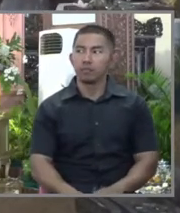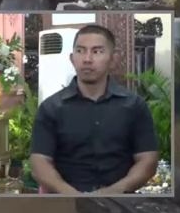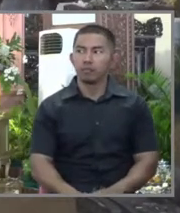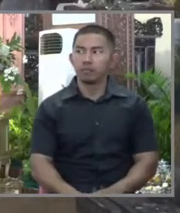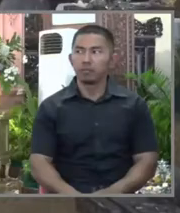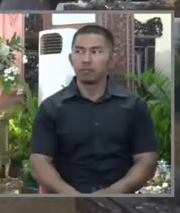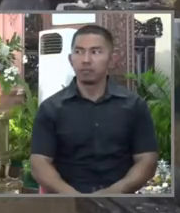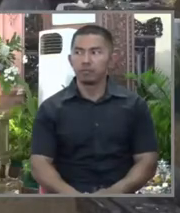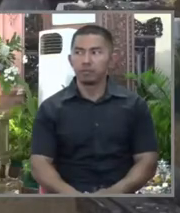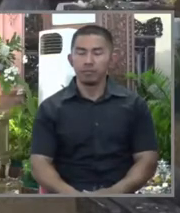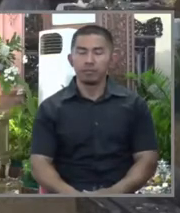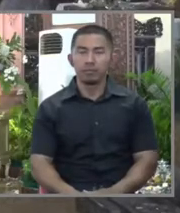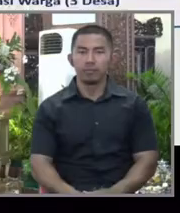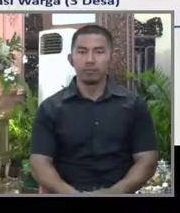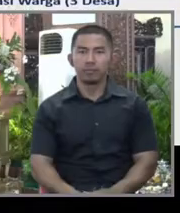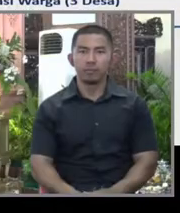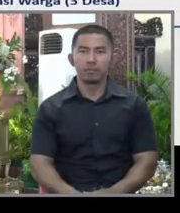Kembali lagi tadi,